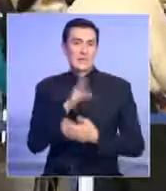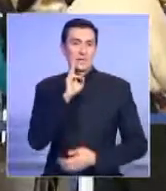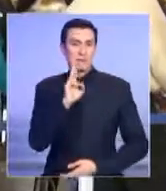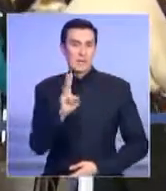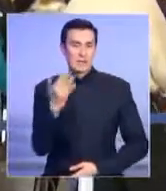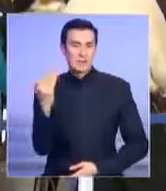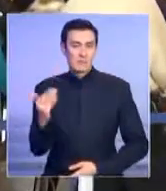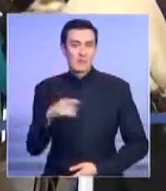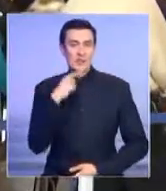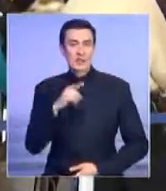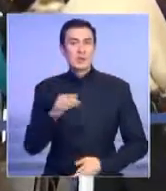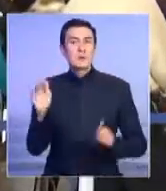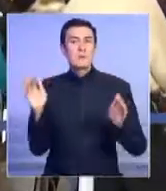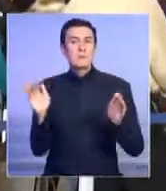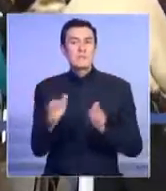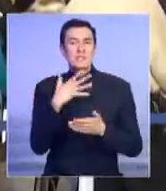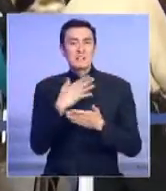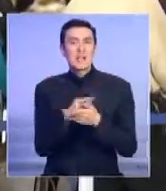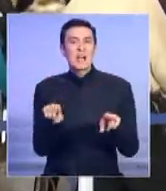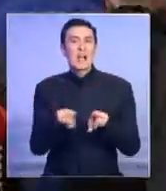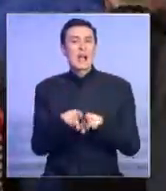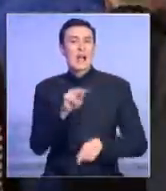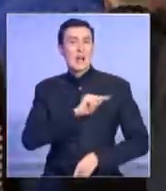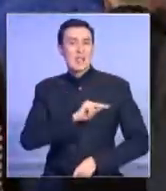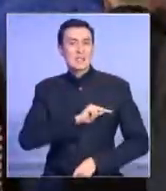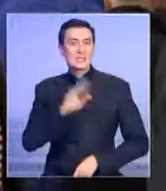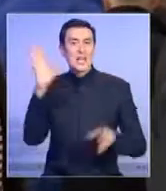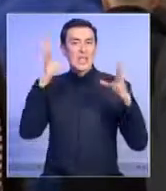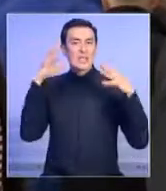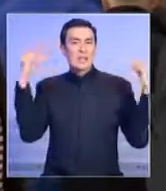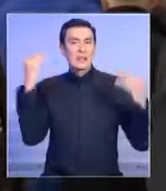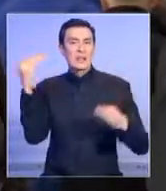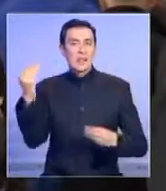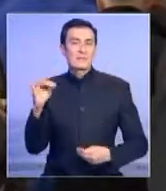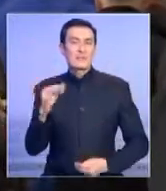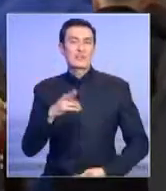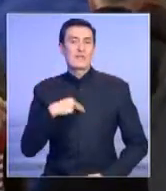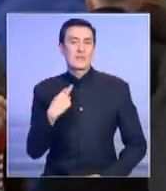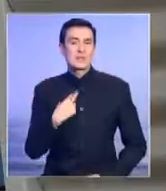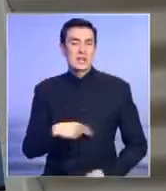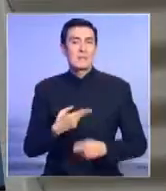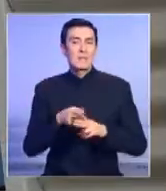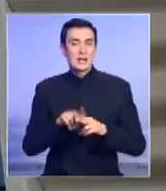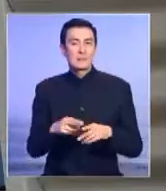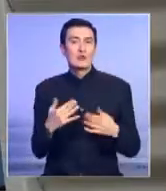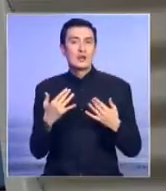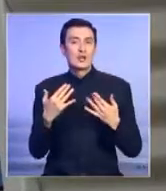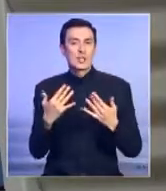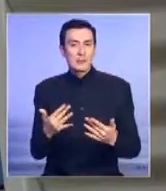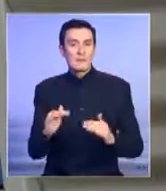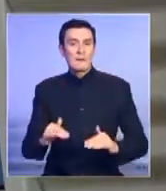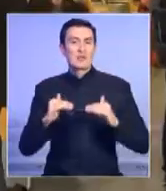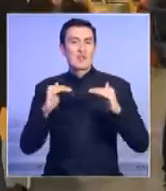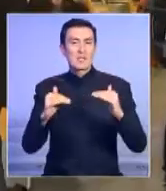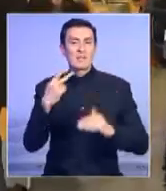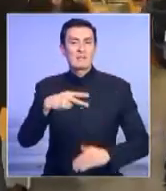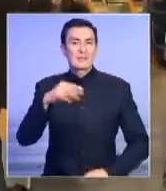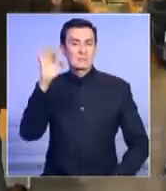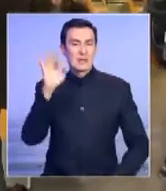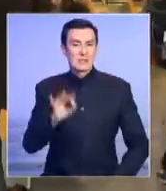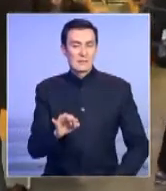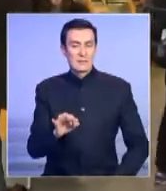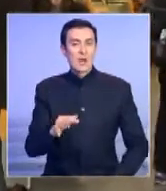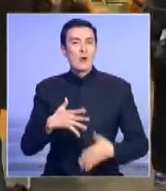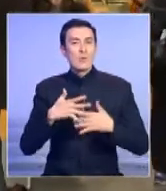по их словам они получают меньше своих коллег из нидерландов и швейцарии поэтому требует повышения оклада на 20 процентов для